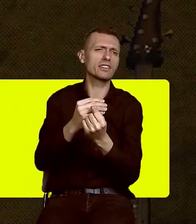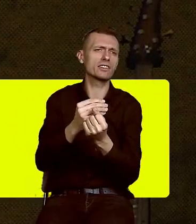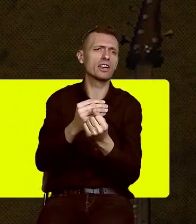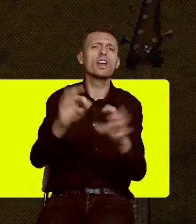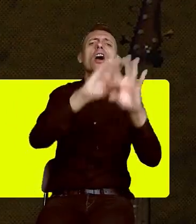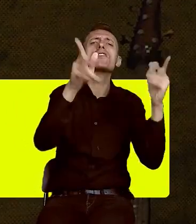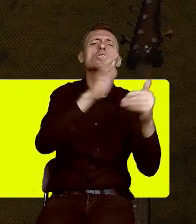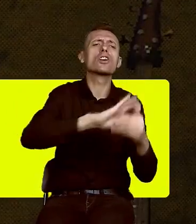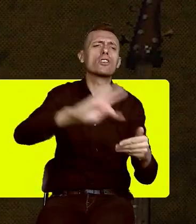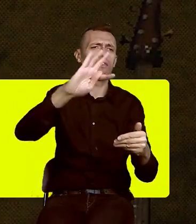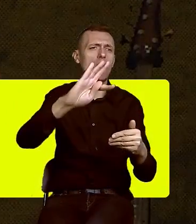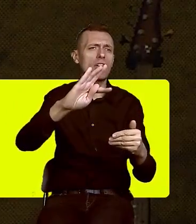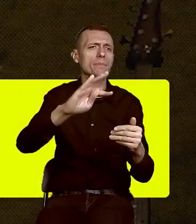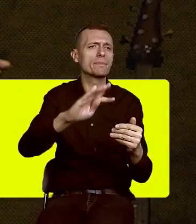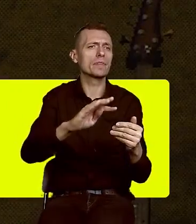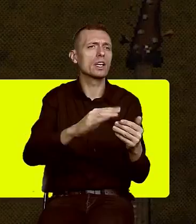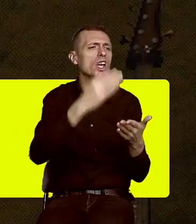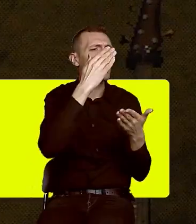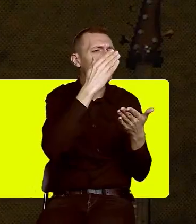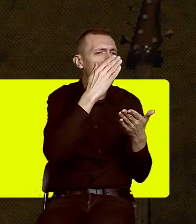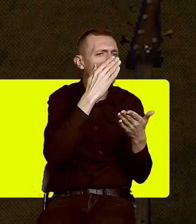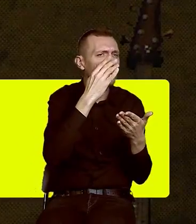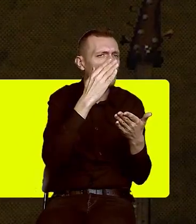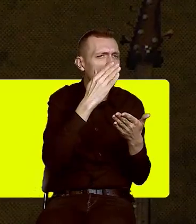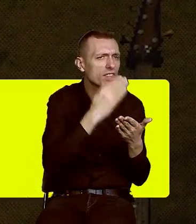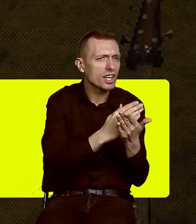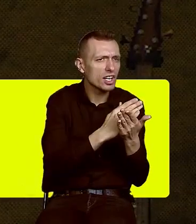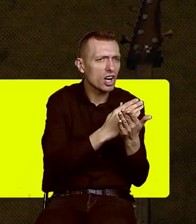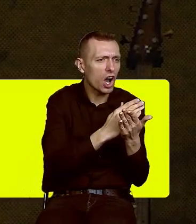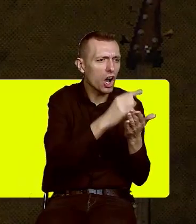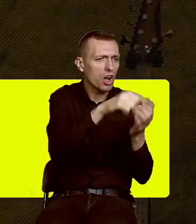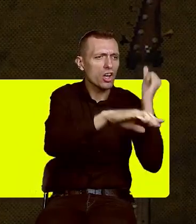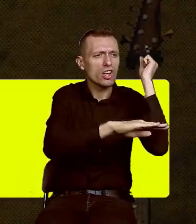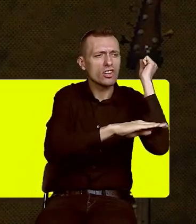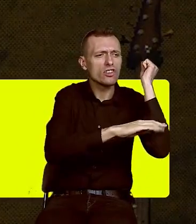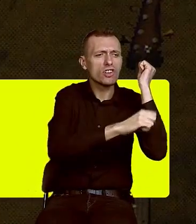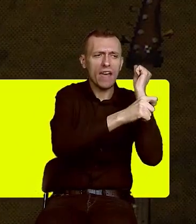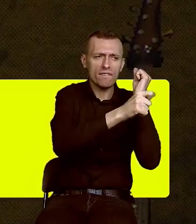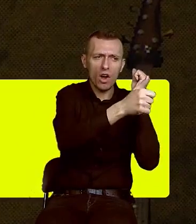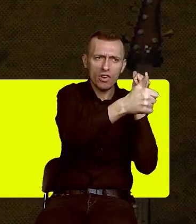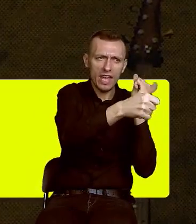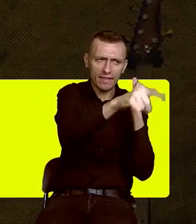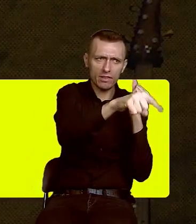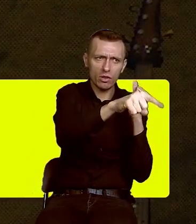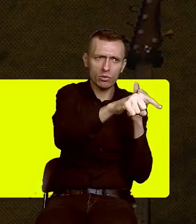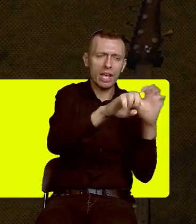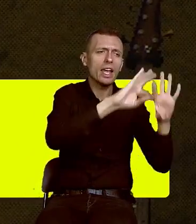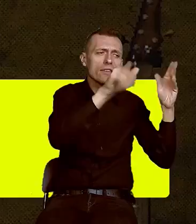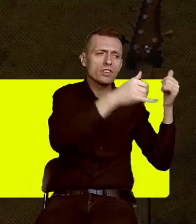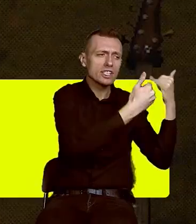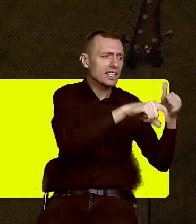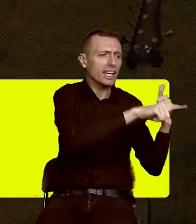twoje. Ale pamiętaj o tym. Jest jedno drzewo, którego musisz unikać.